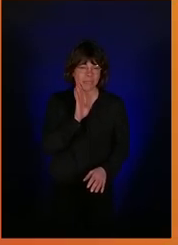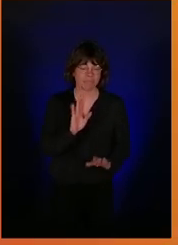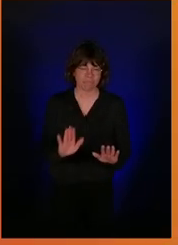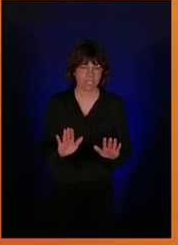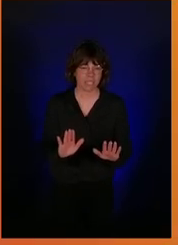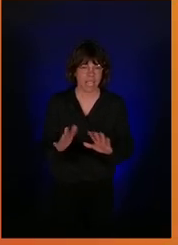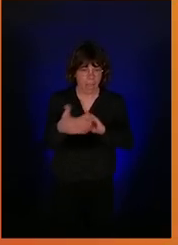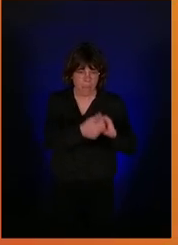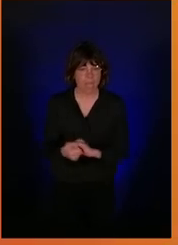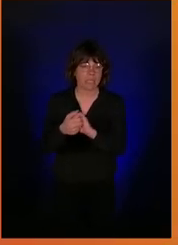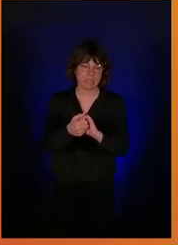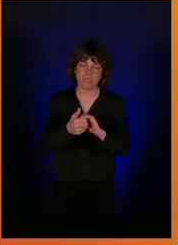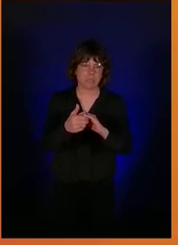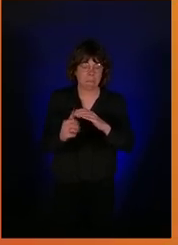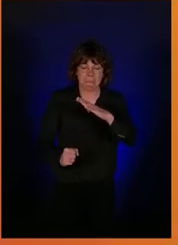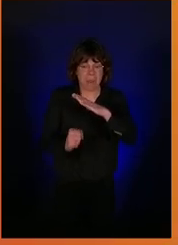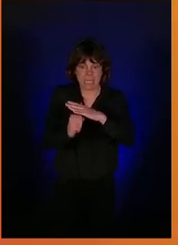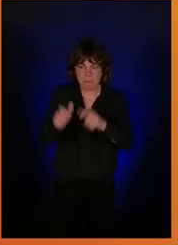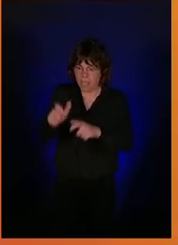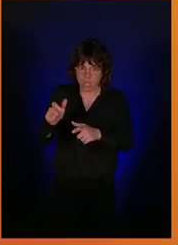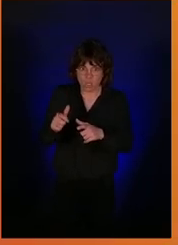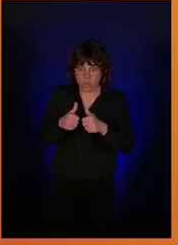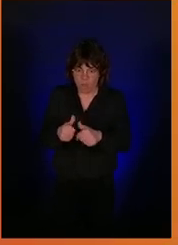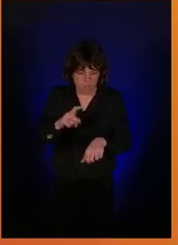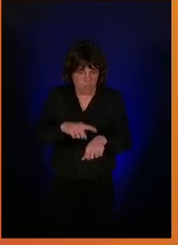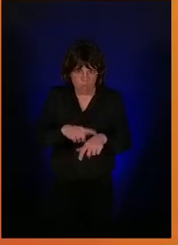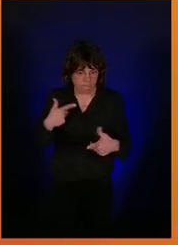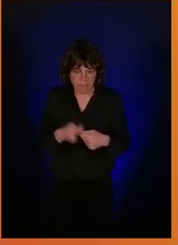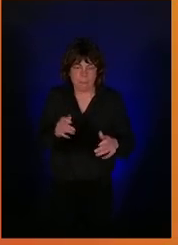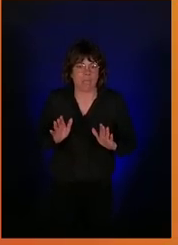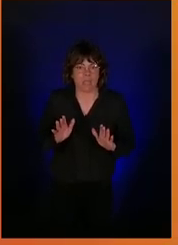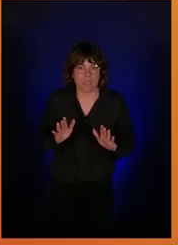S'il vous plaît les camarades, on a fait passer un maximum dans le temps qui était imparti, vous le savez.